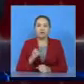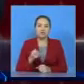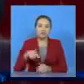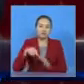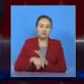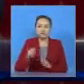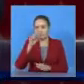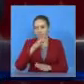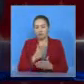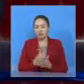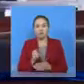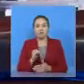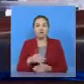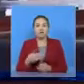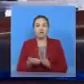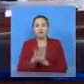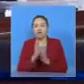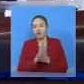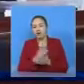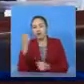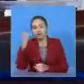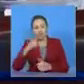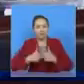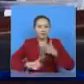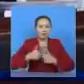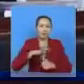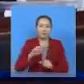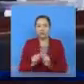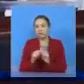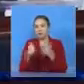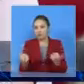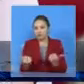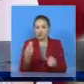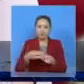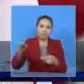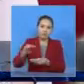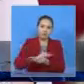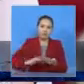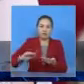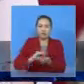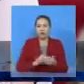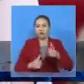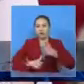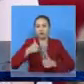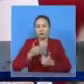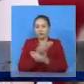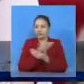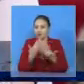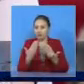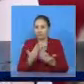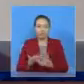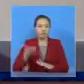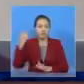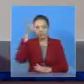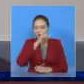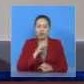внутреннего государственного аудита контракт с победителем конкурса был расторгнут, поэтому повторный конкурс осуществлен не был. В прошлом году